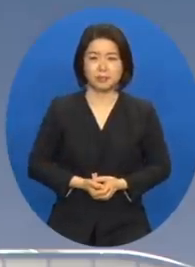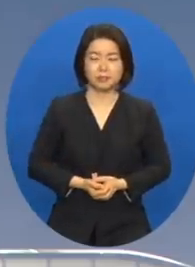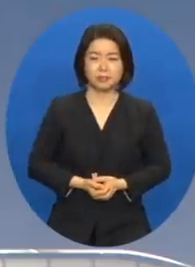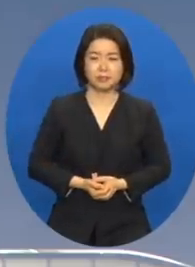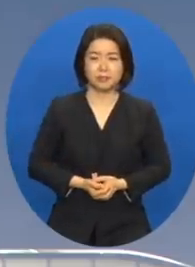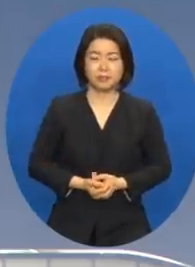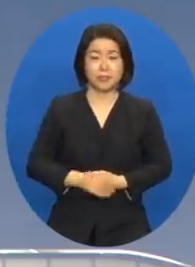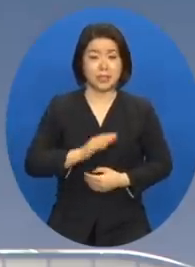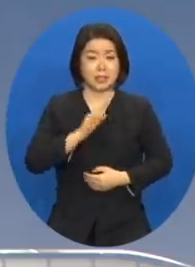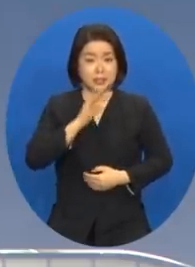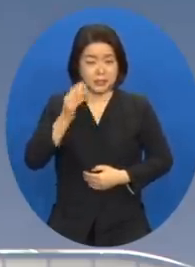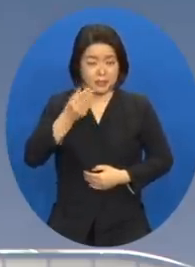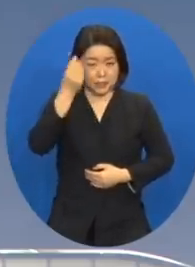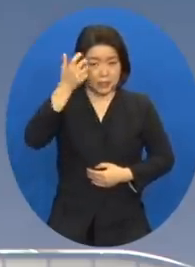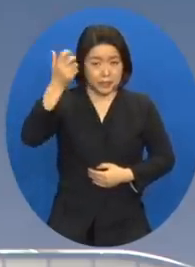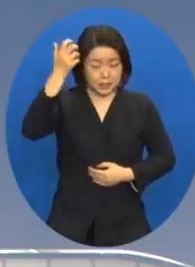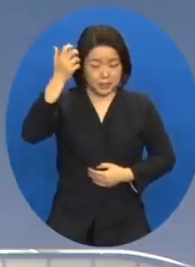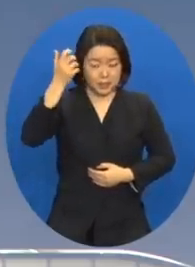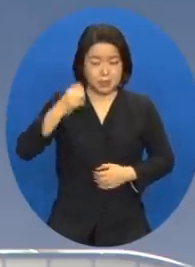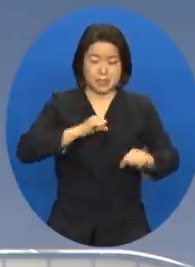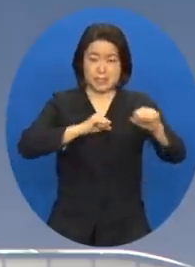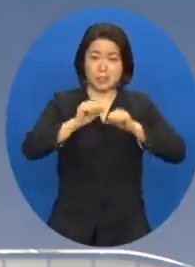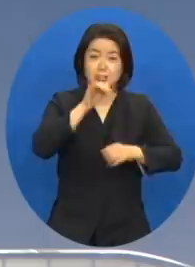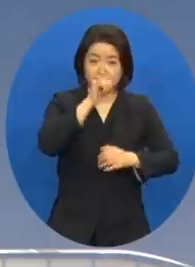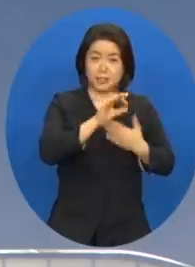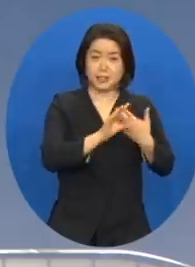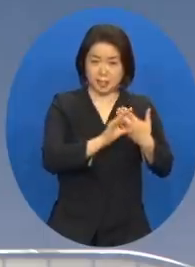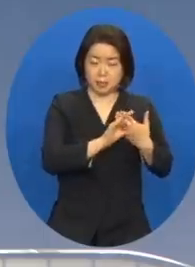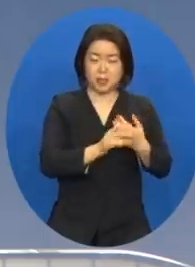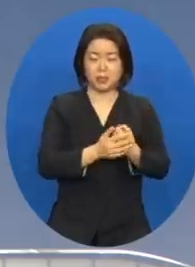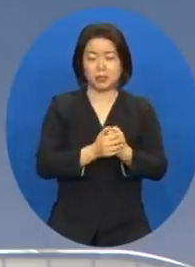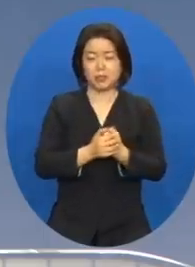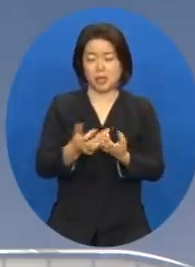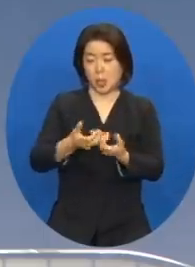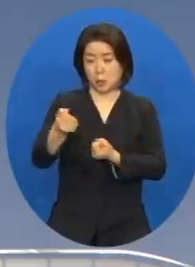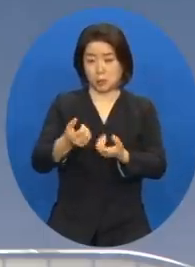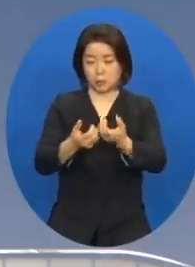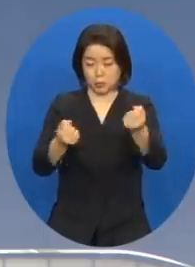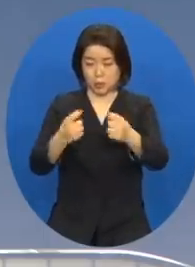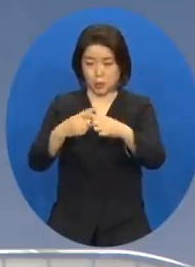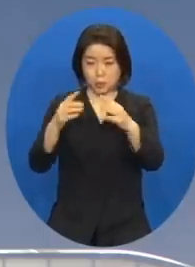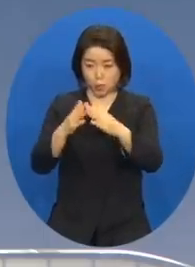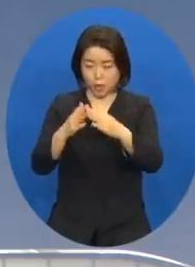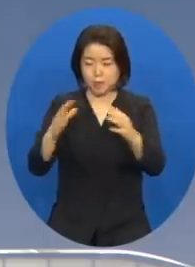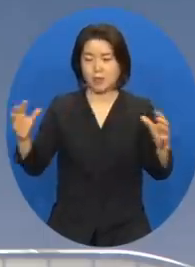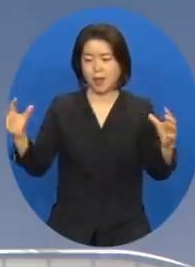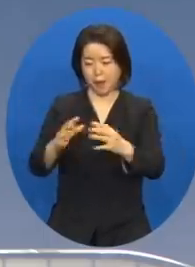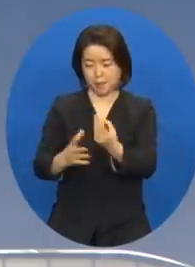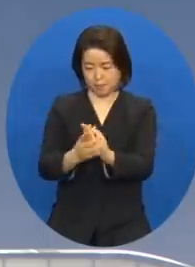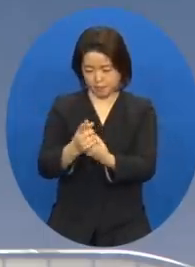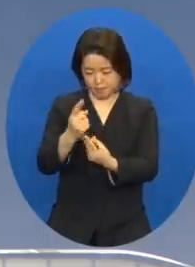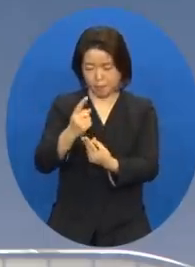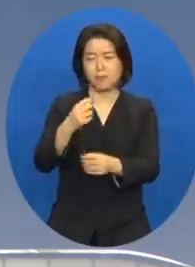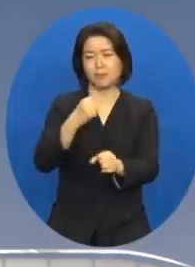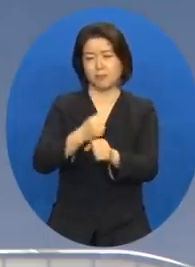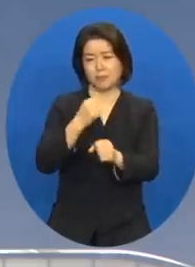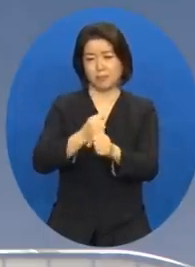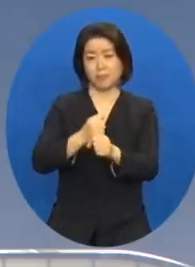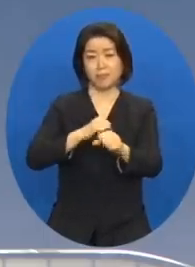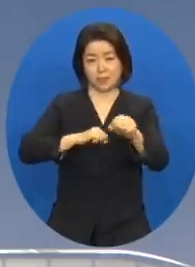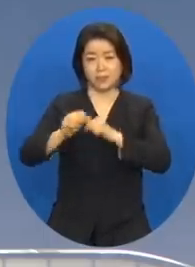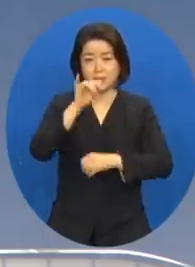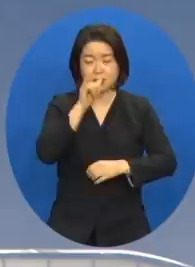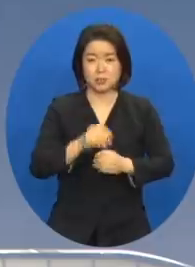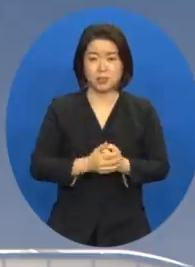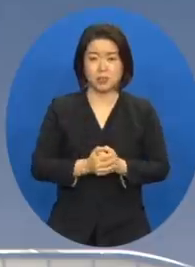겁니다. 정말 성령님께서 역사하셨다면 분열되는 교회를 하나되게 만드는 일을 합니다.